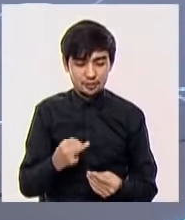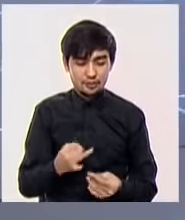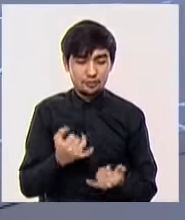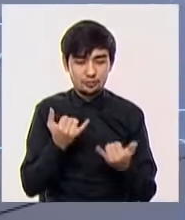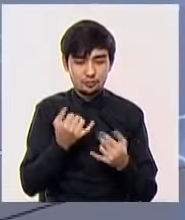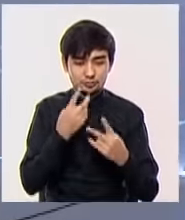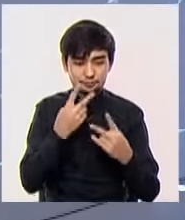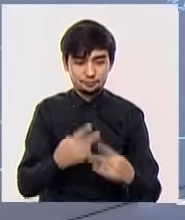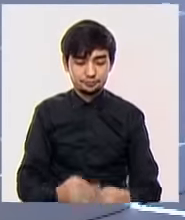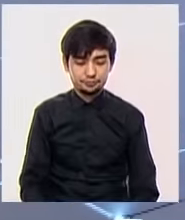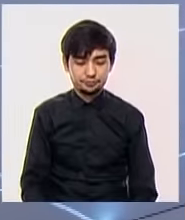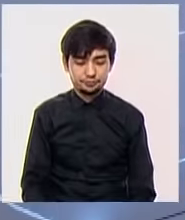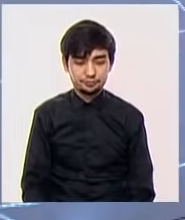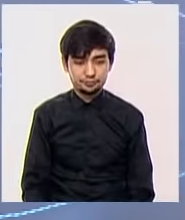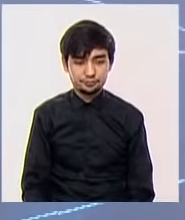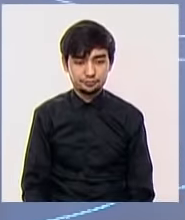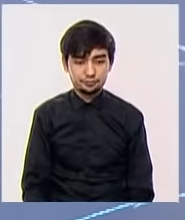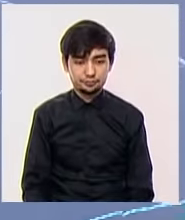сегодня выпуске